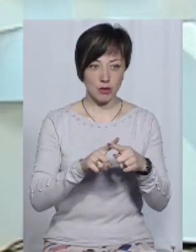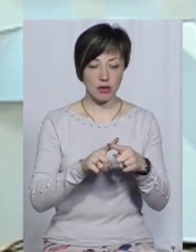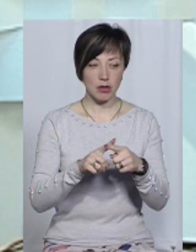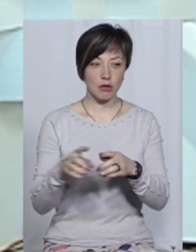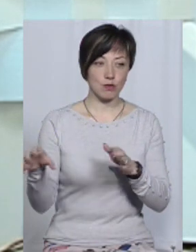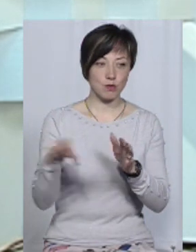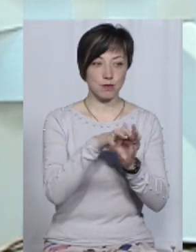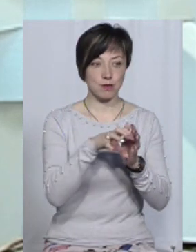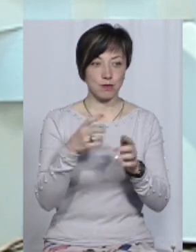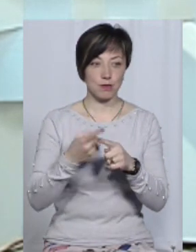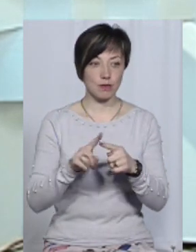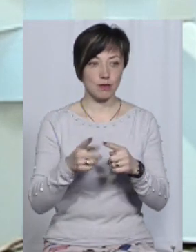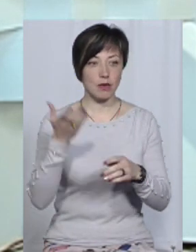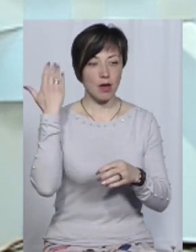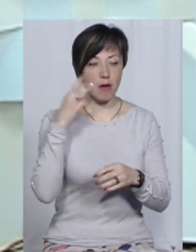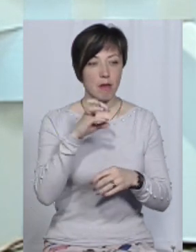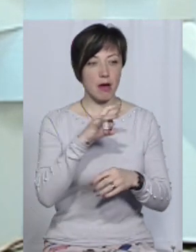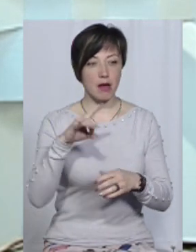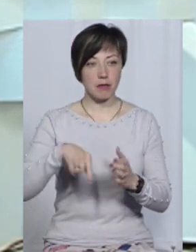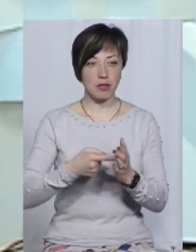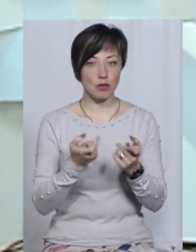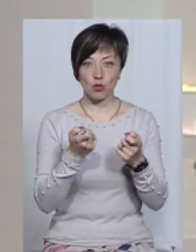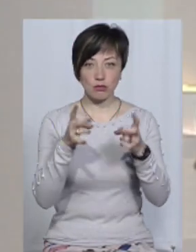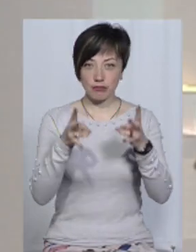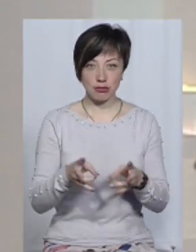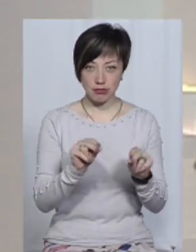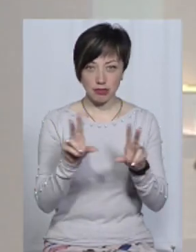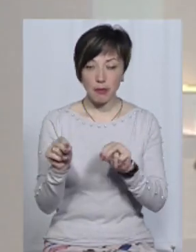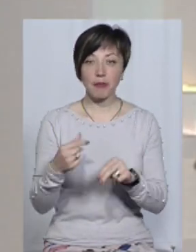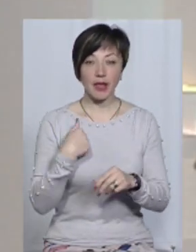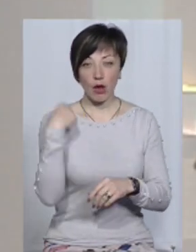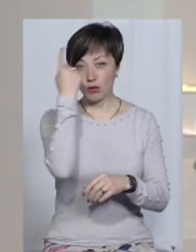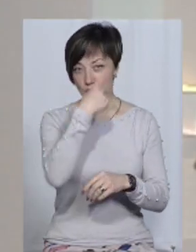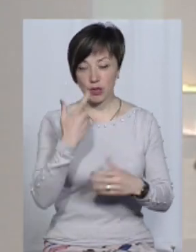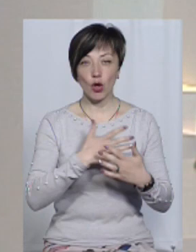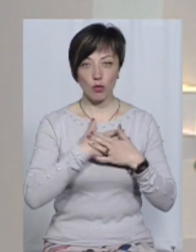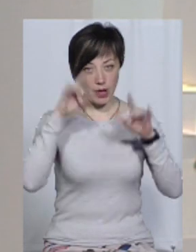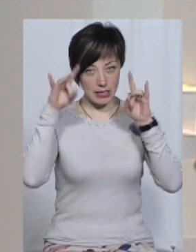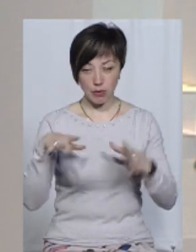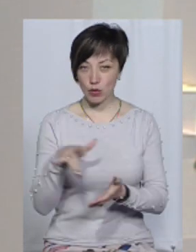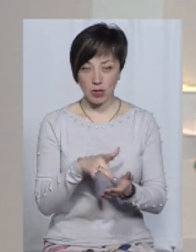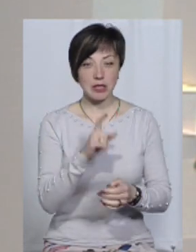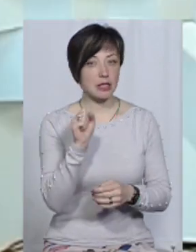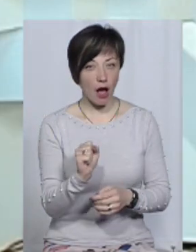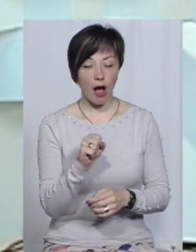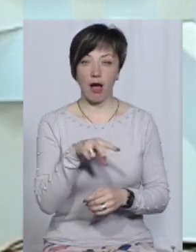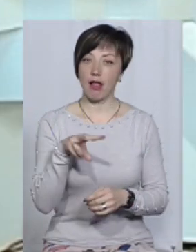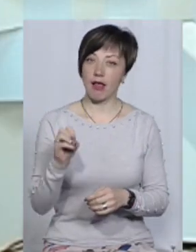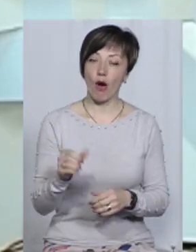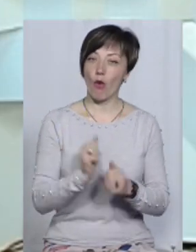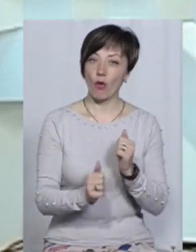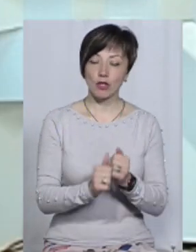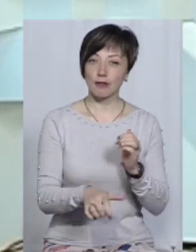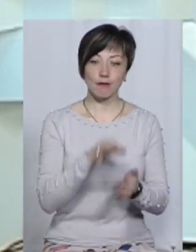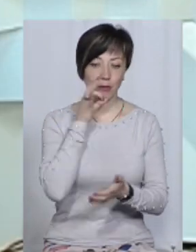був тодішній мер міста, що це ледве трагедію не закінчить. Тому я особисто люблю екстремальний туризм, але